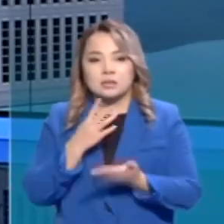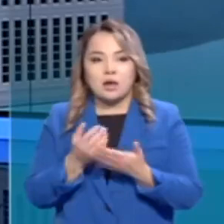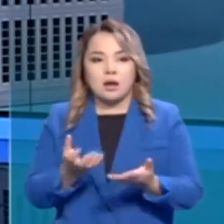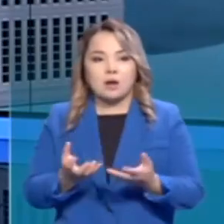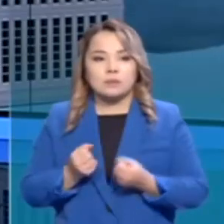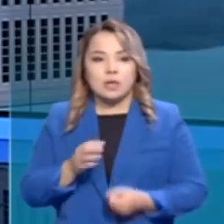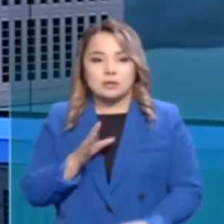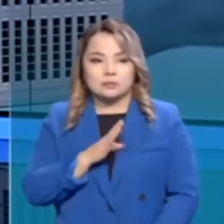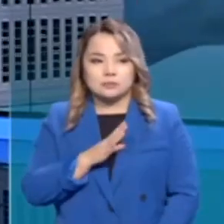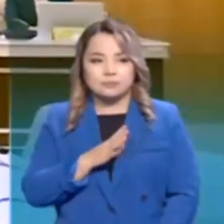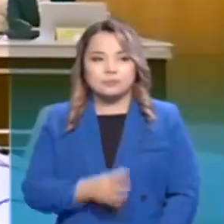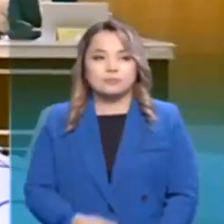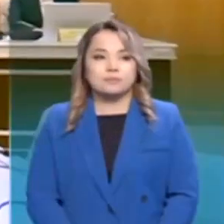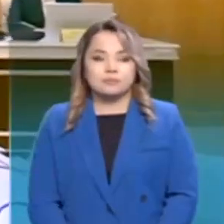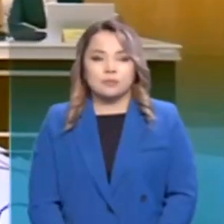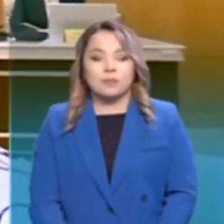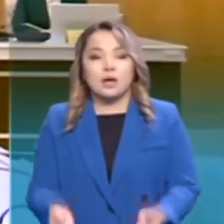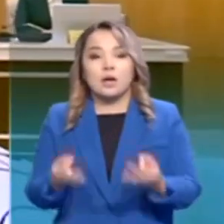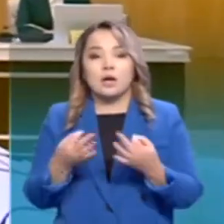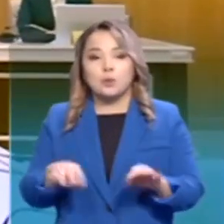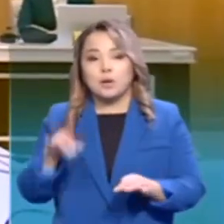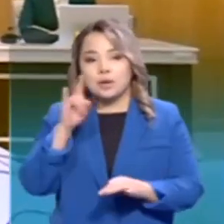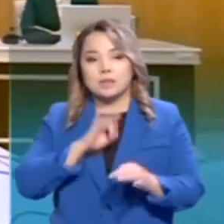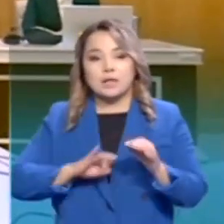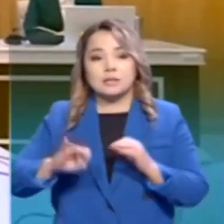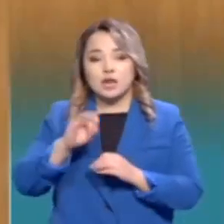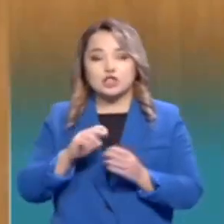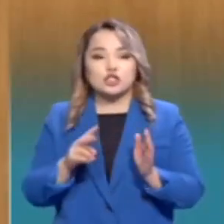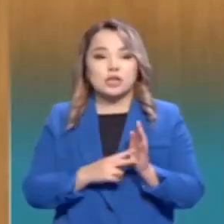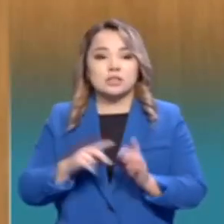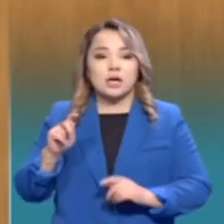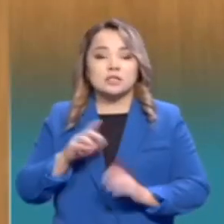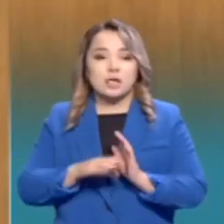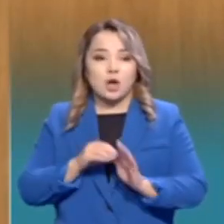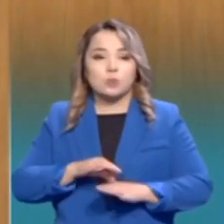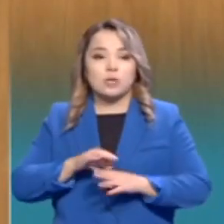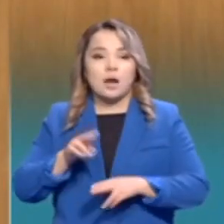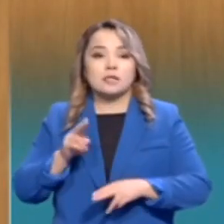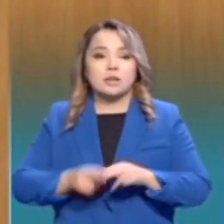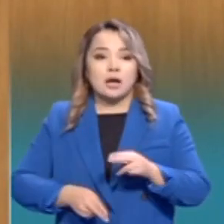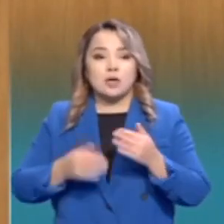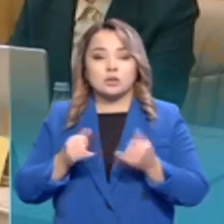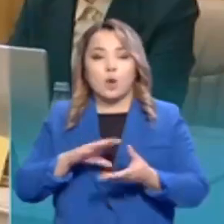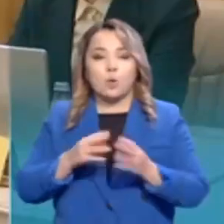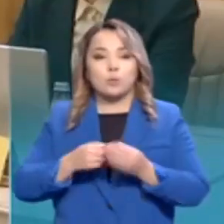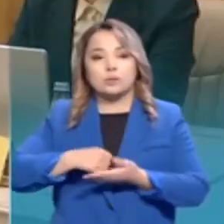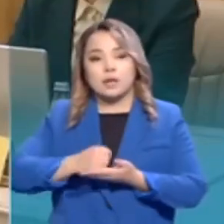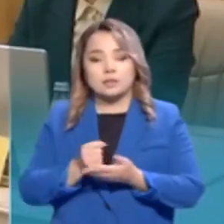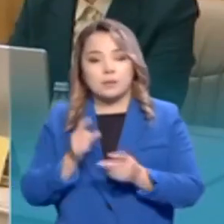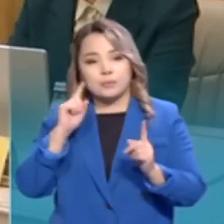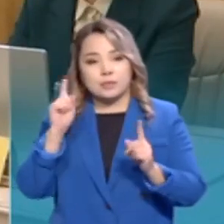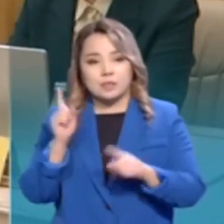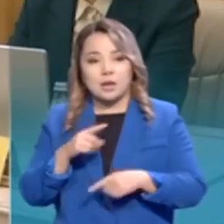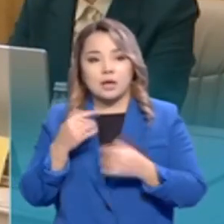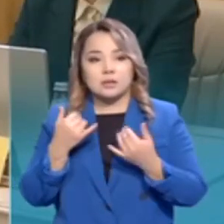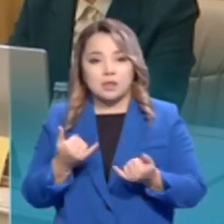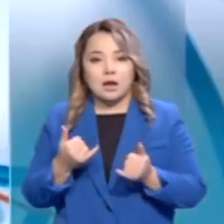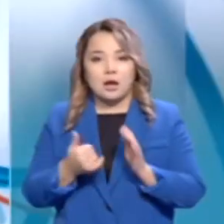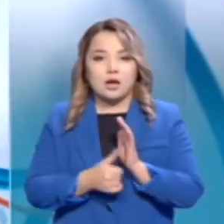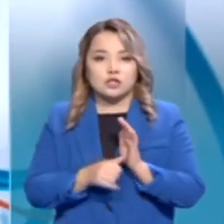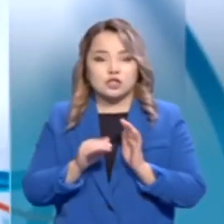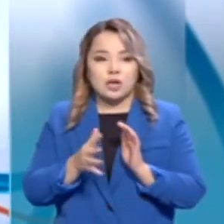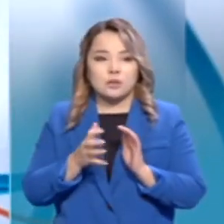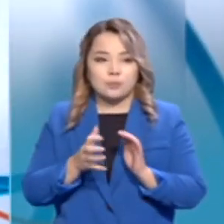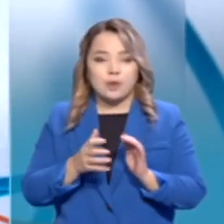қабылдады. Тәуелсіз Қазақстан тарихындағы 7-ші сайлау осымен аяқталды, түпкілікті қорытындысы да белгілі. Сонымен 6,5